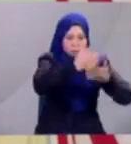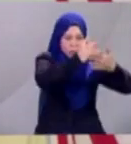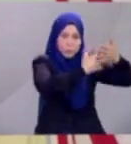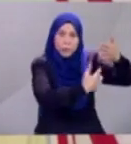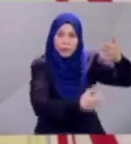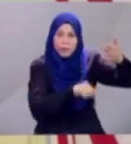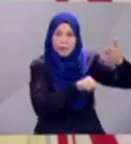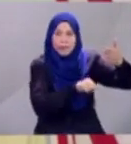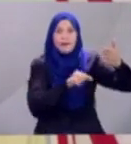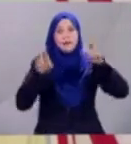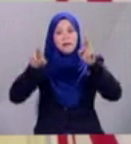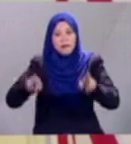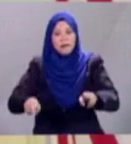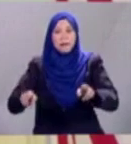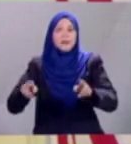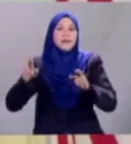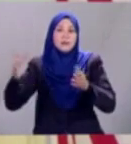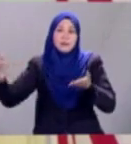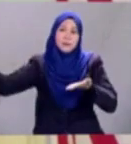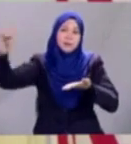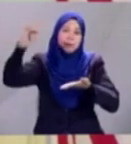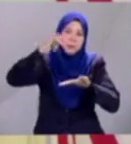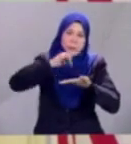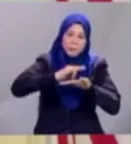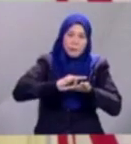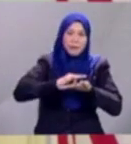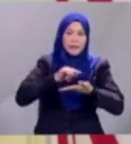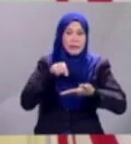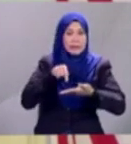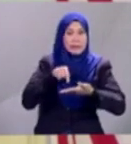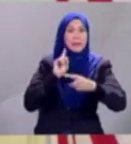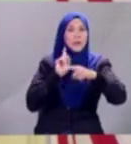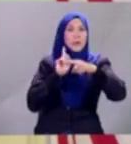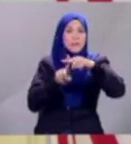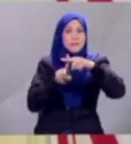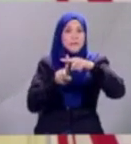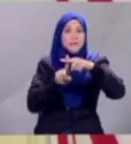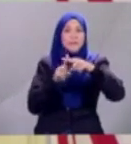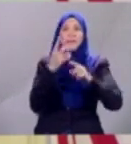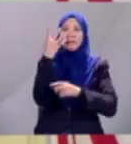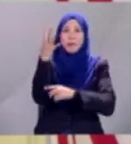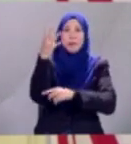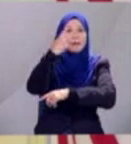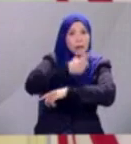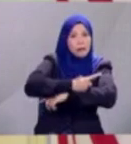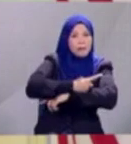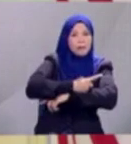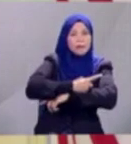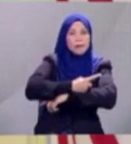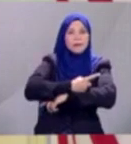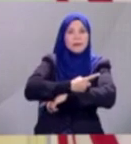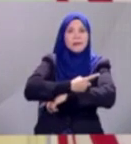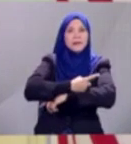negara, rakyat kita yang pulang dari luar negara yang positif selepas 14 hari hanya di